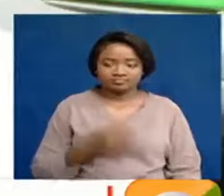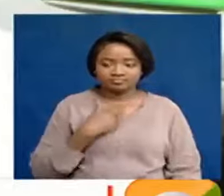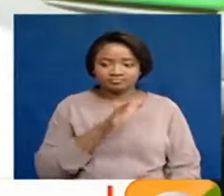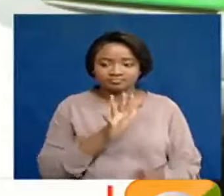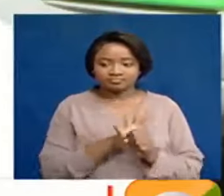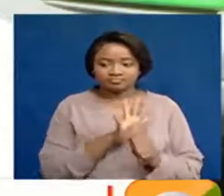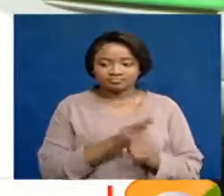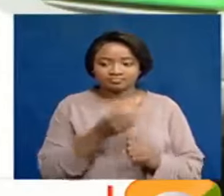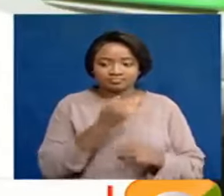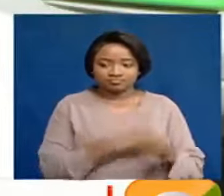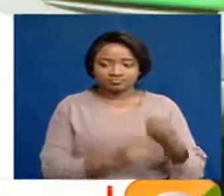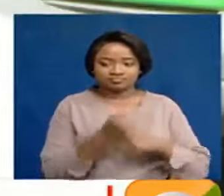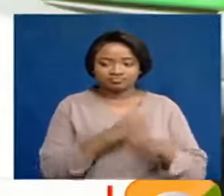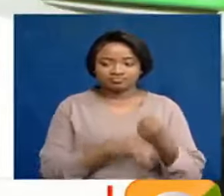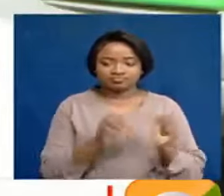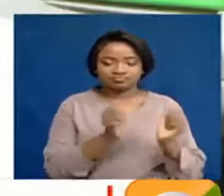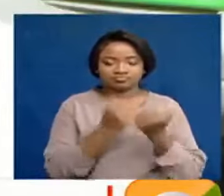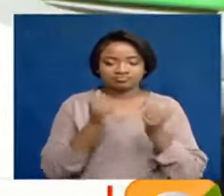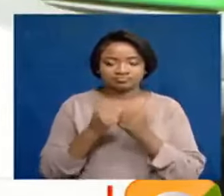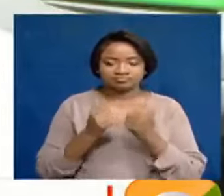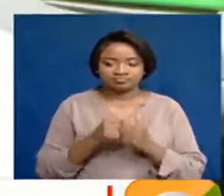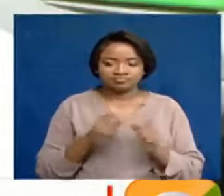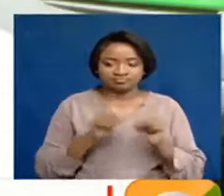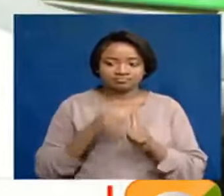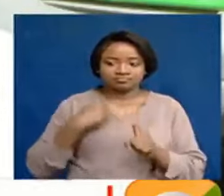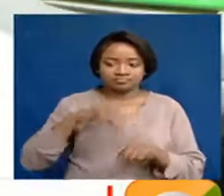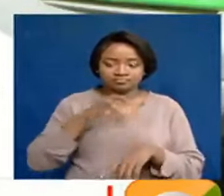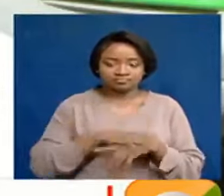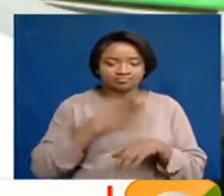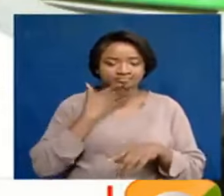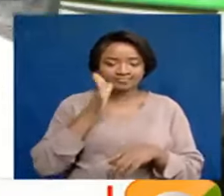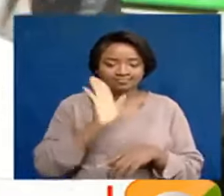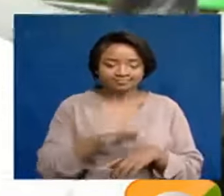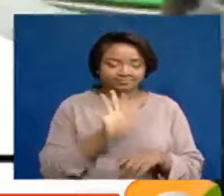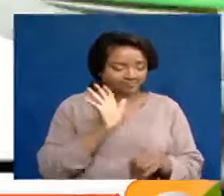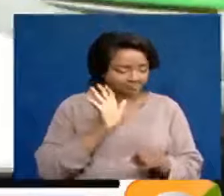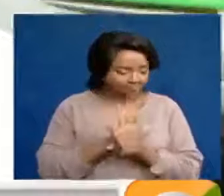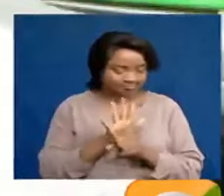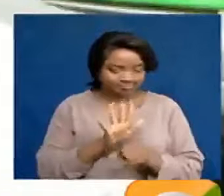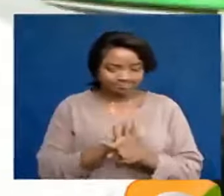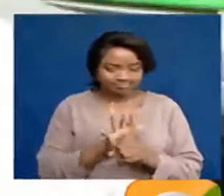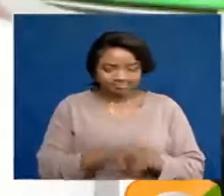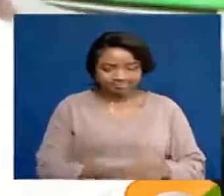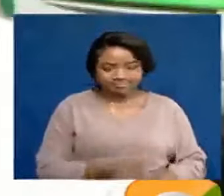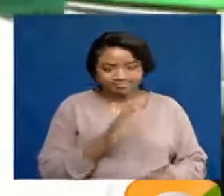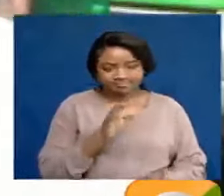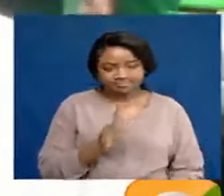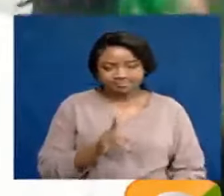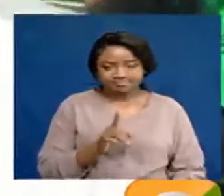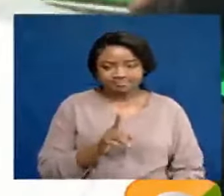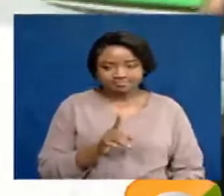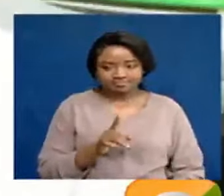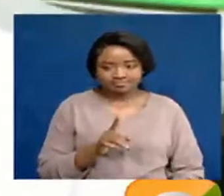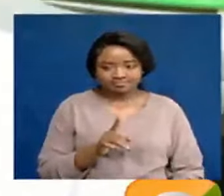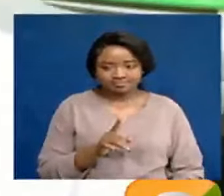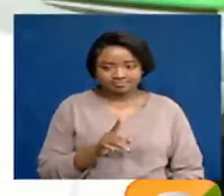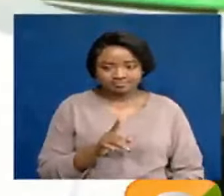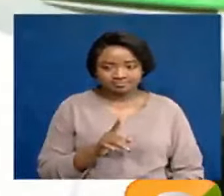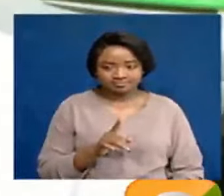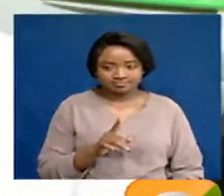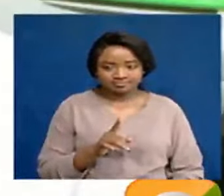feedback about the services, better services that we'd like to get from their number one telecom provider, Safaricom. And the better services that they would like to